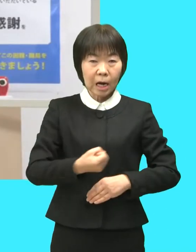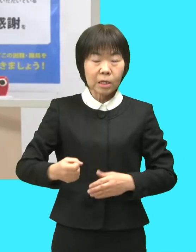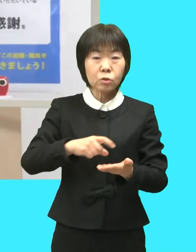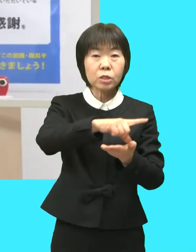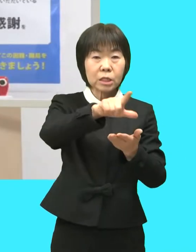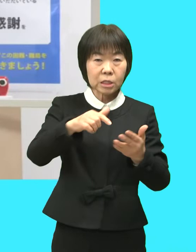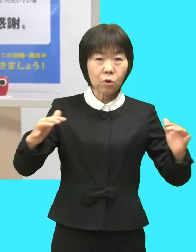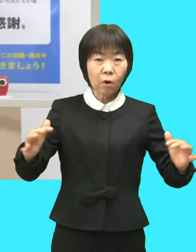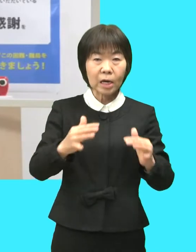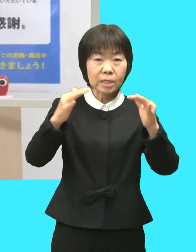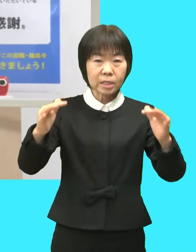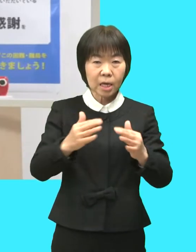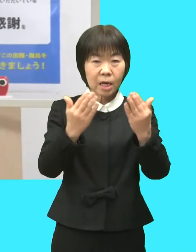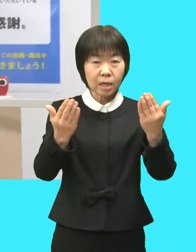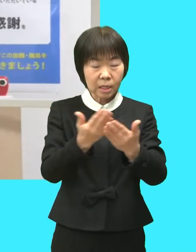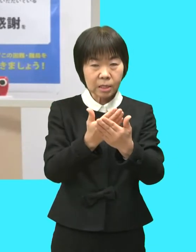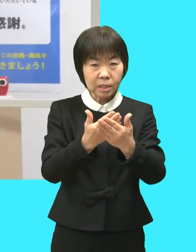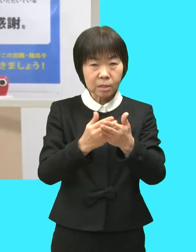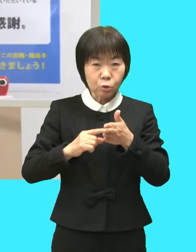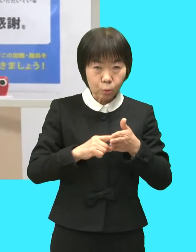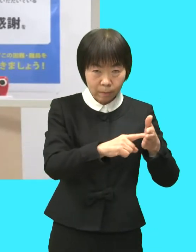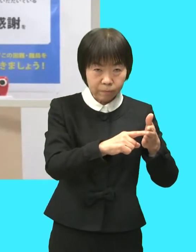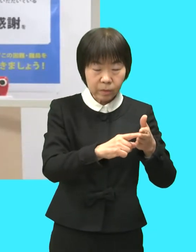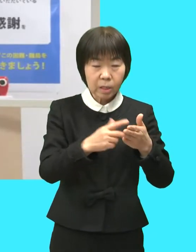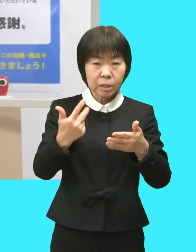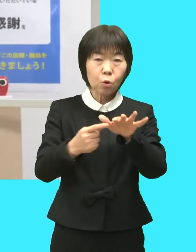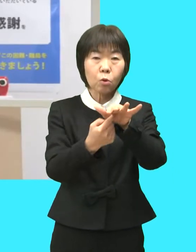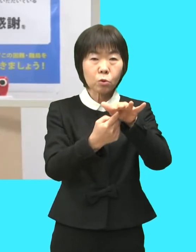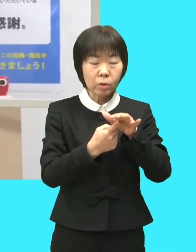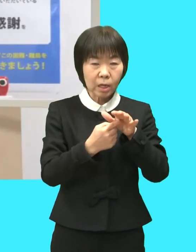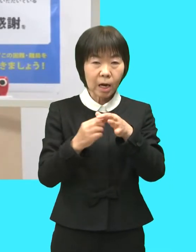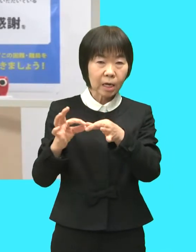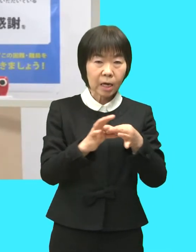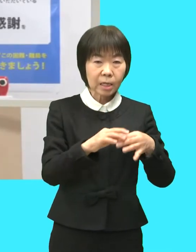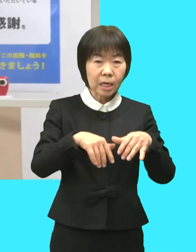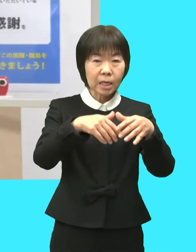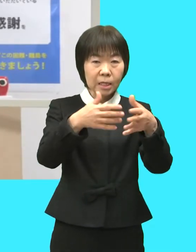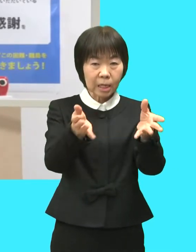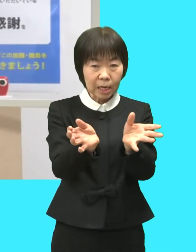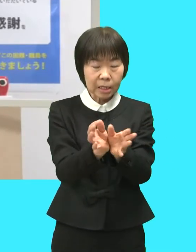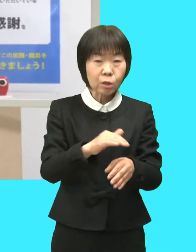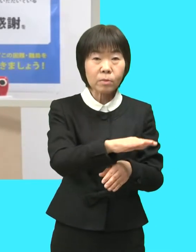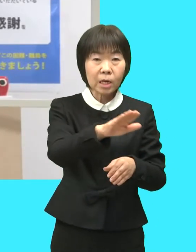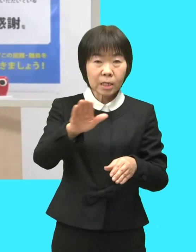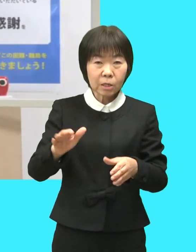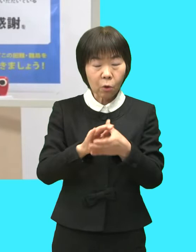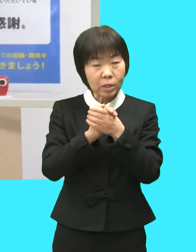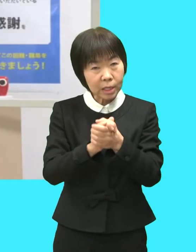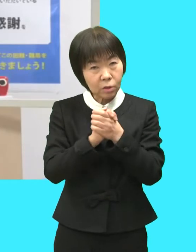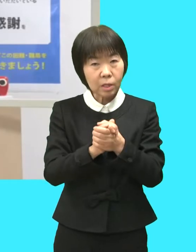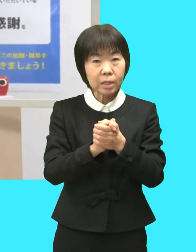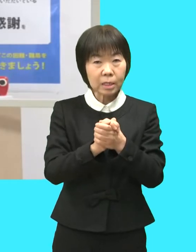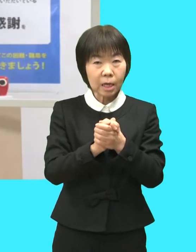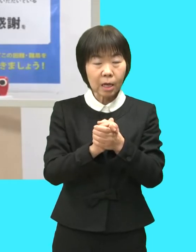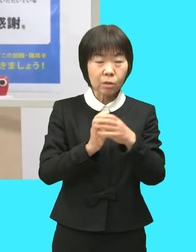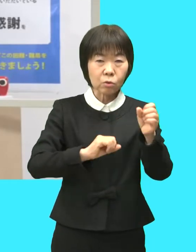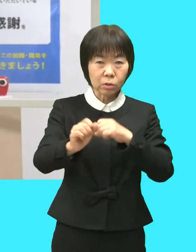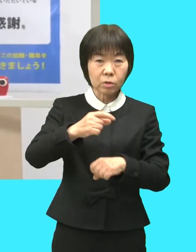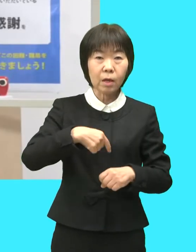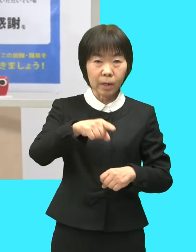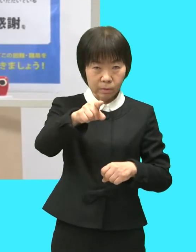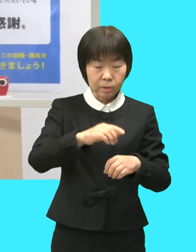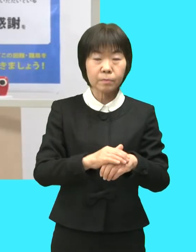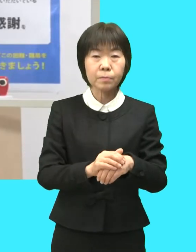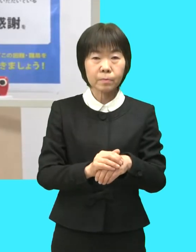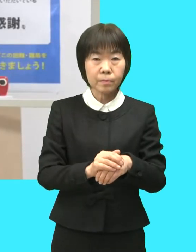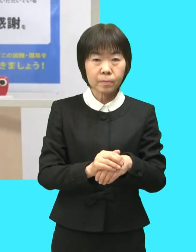活性化に努めるなど市町村や関係団体の皆さんと一丸となって取り組んでまいります